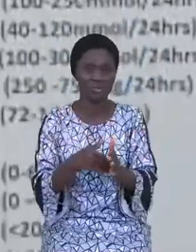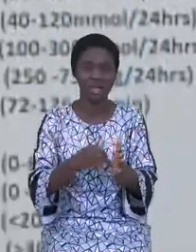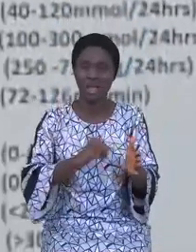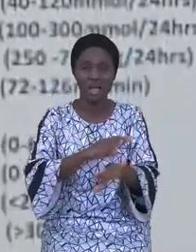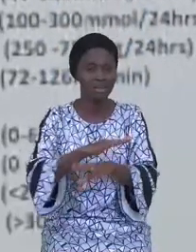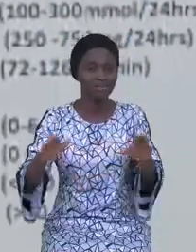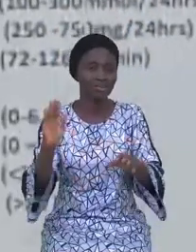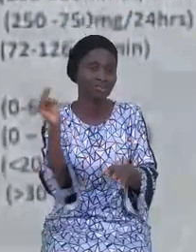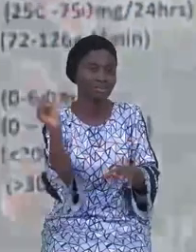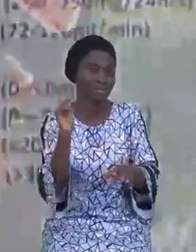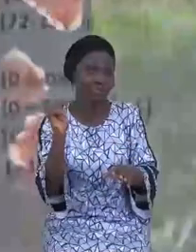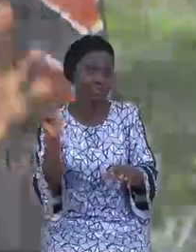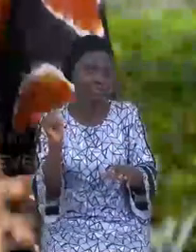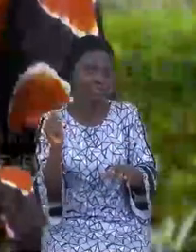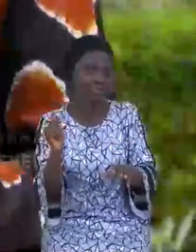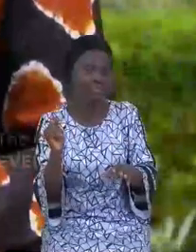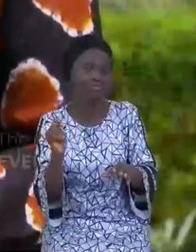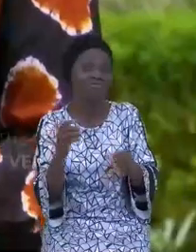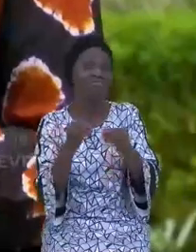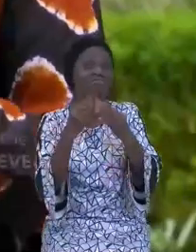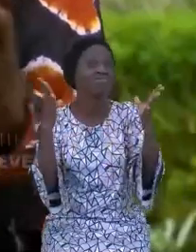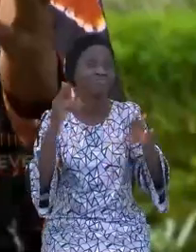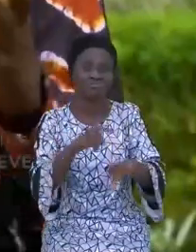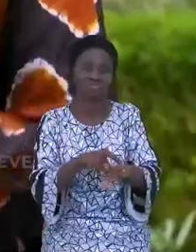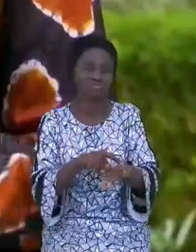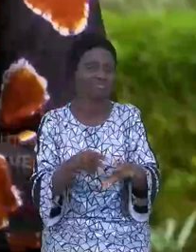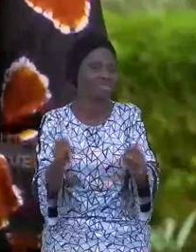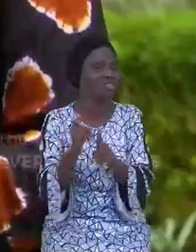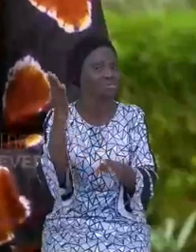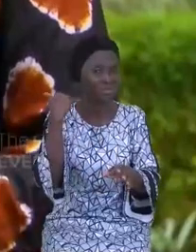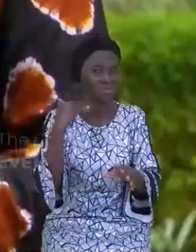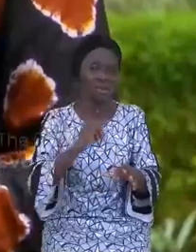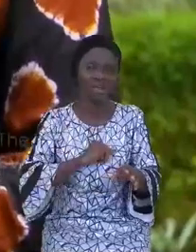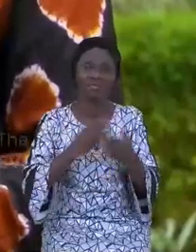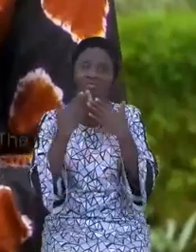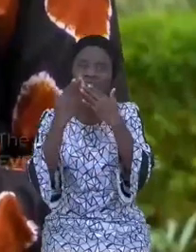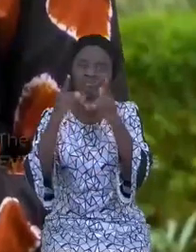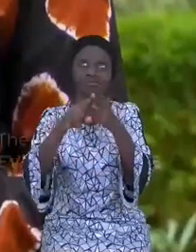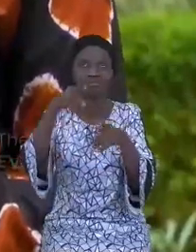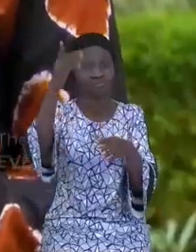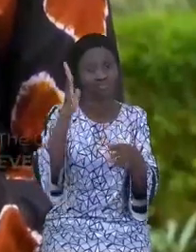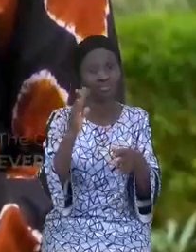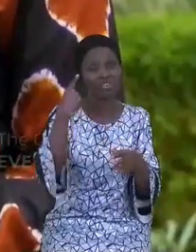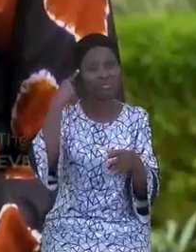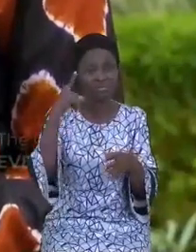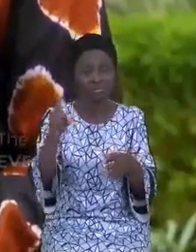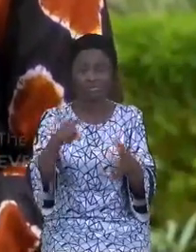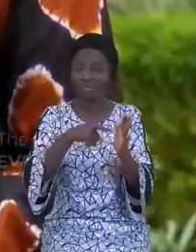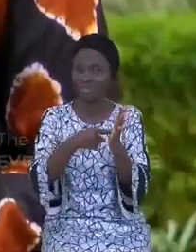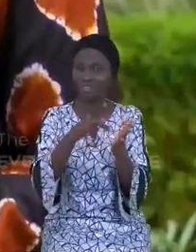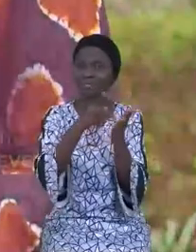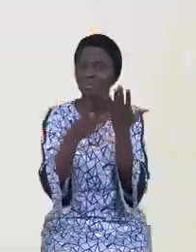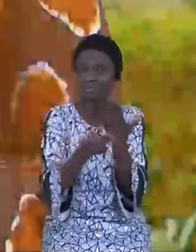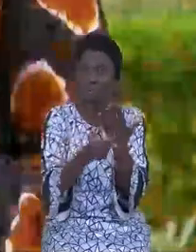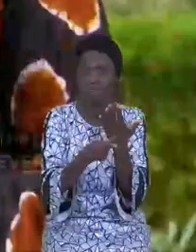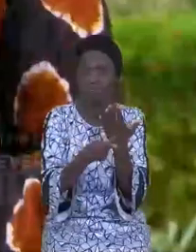n'urine plus fréquemment comme avant. Je suis reconnaissant à Dieu pour cette croisade mondiale